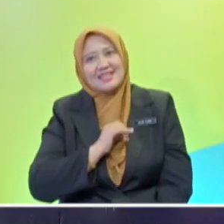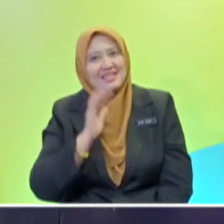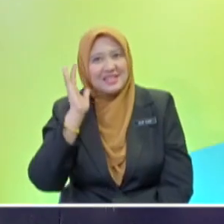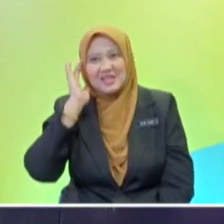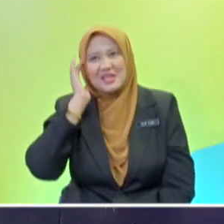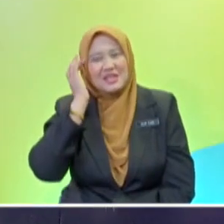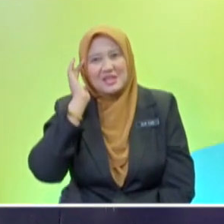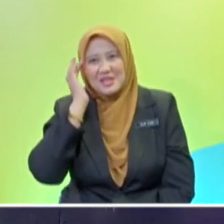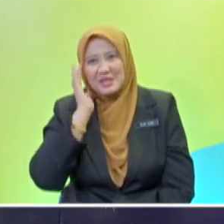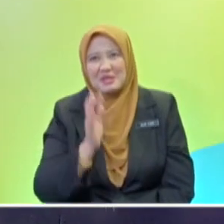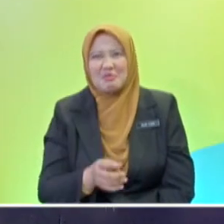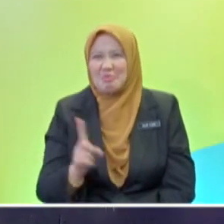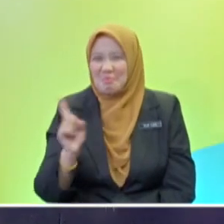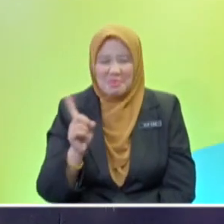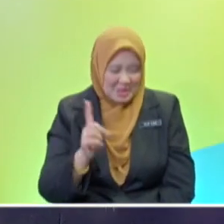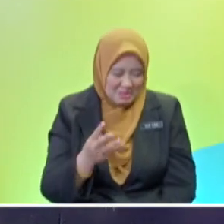gitar